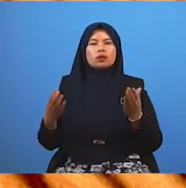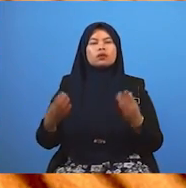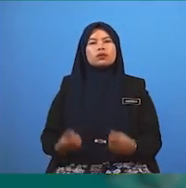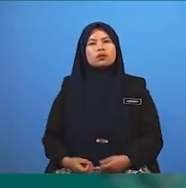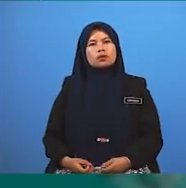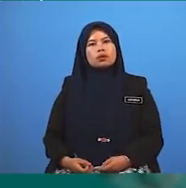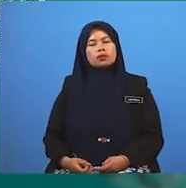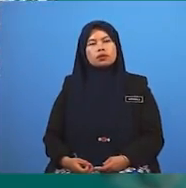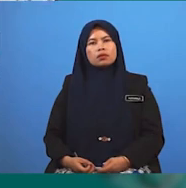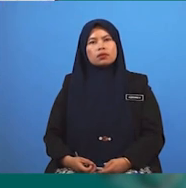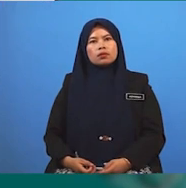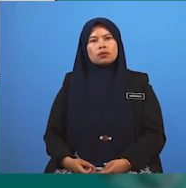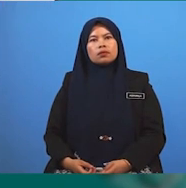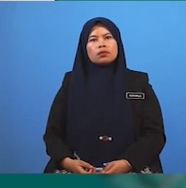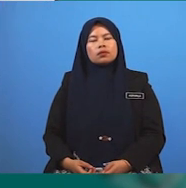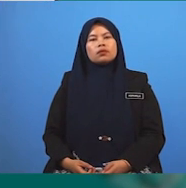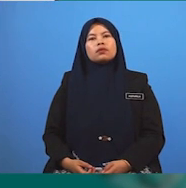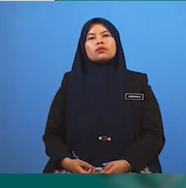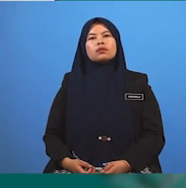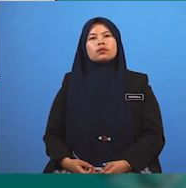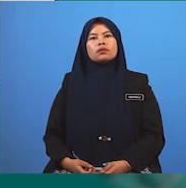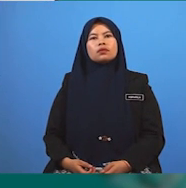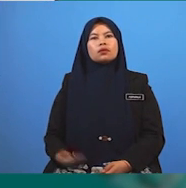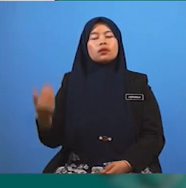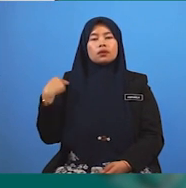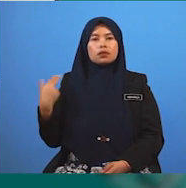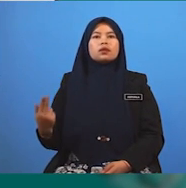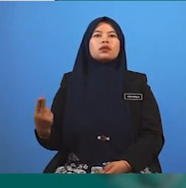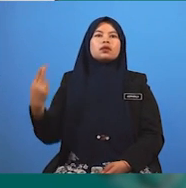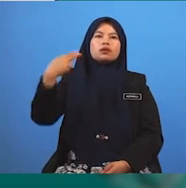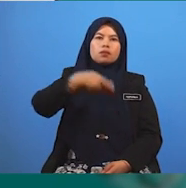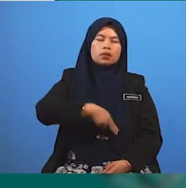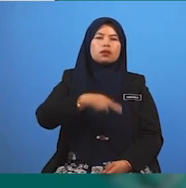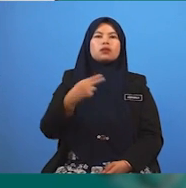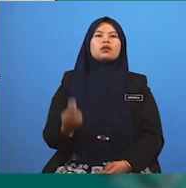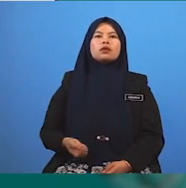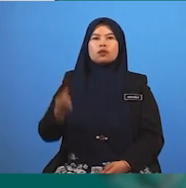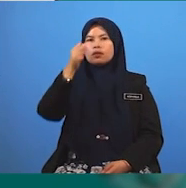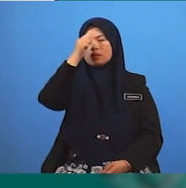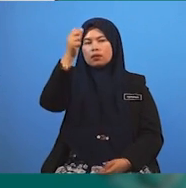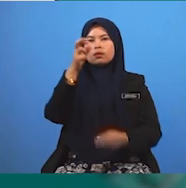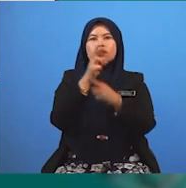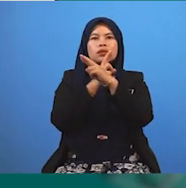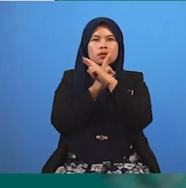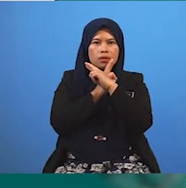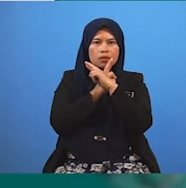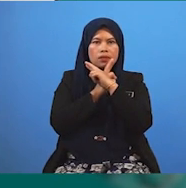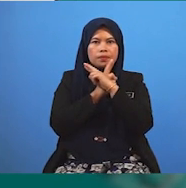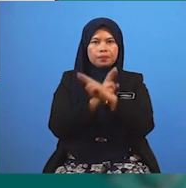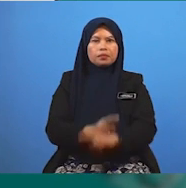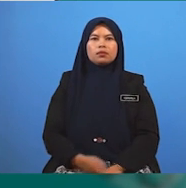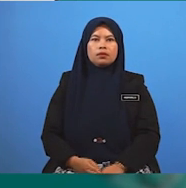antara hikmah Allah merahsiakan berlakunya kiamat ialah yang